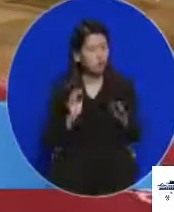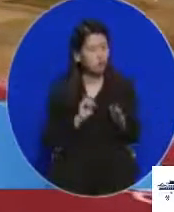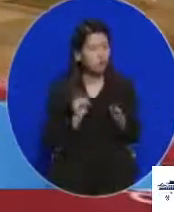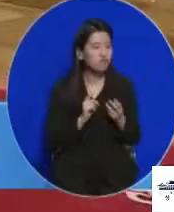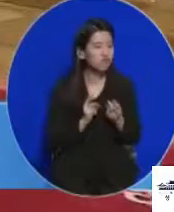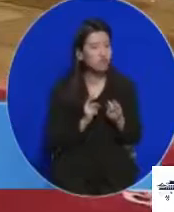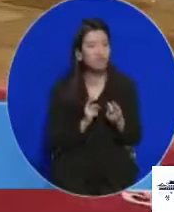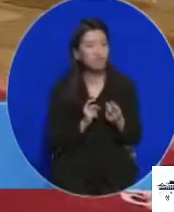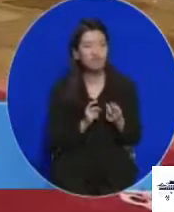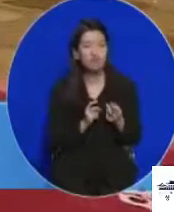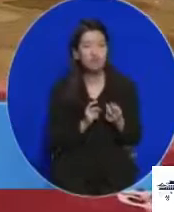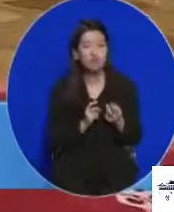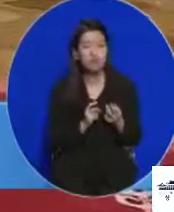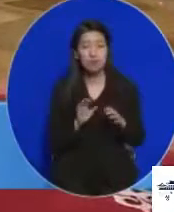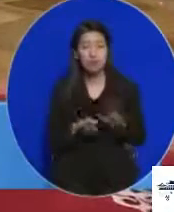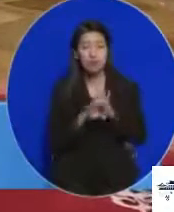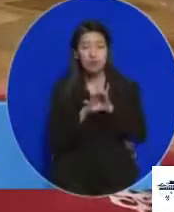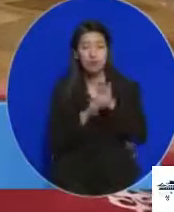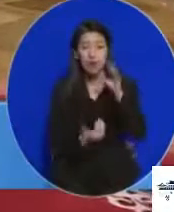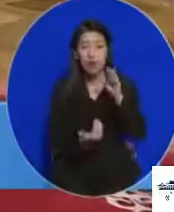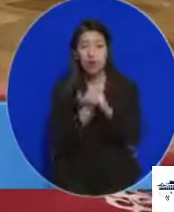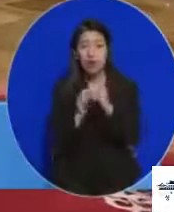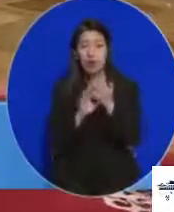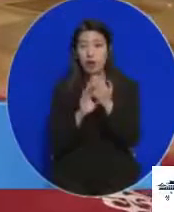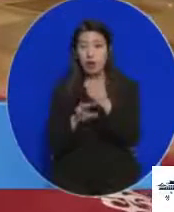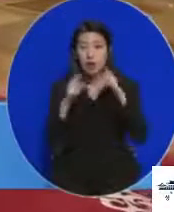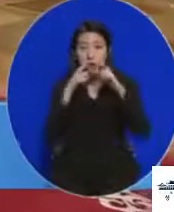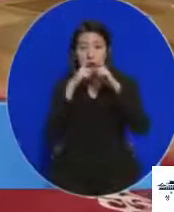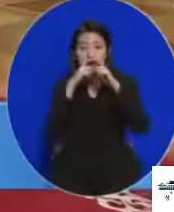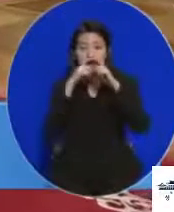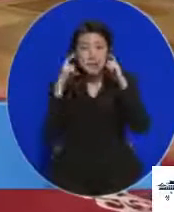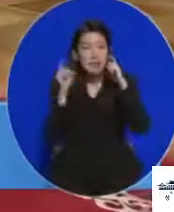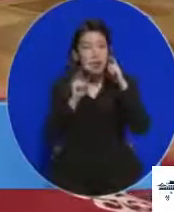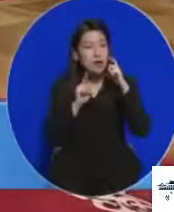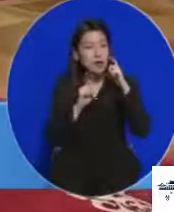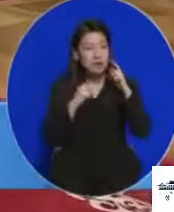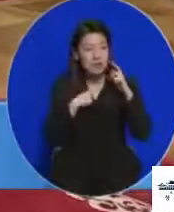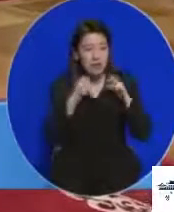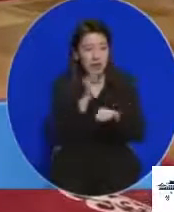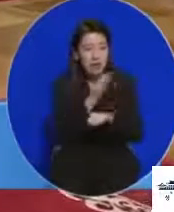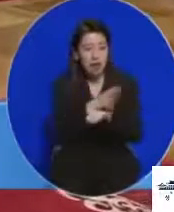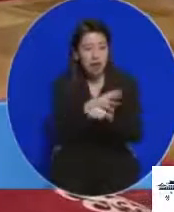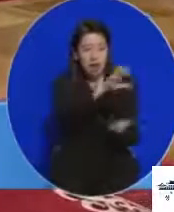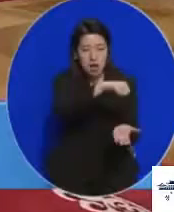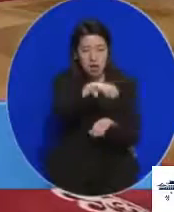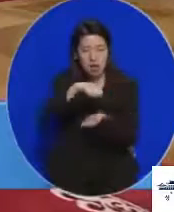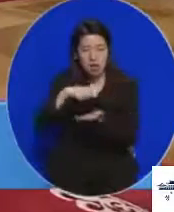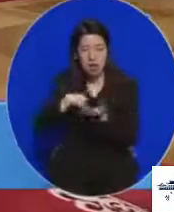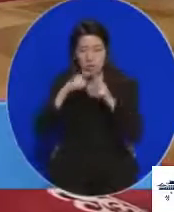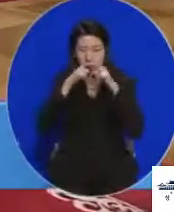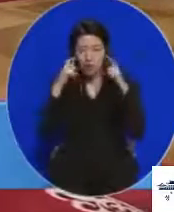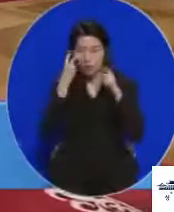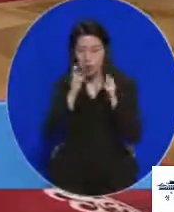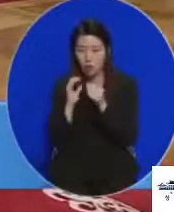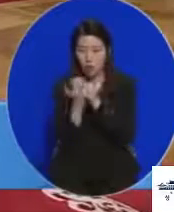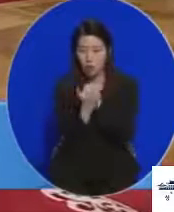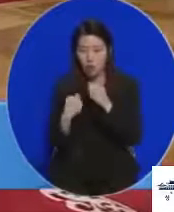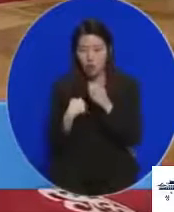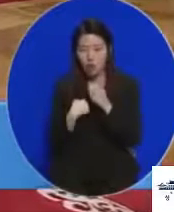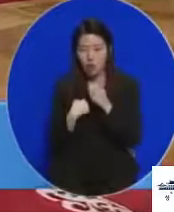그러나 크로나 가닥 좆아 마스크 그런 자신을 지키기 위한 보호장비 이면서 동시에